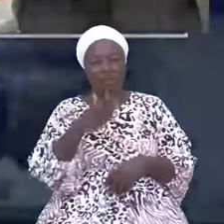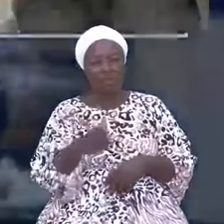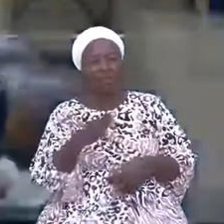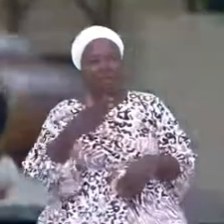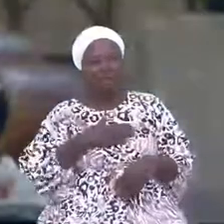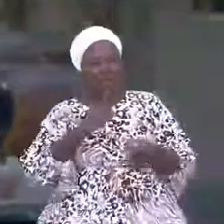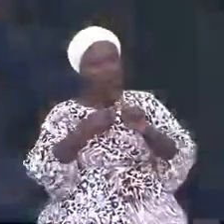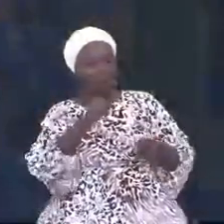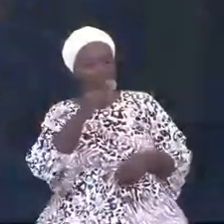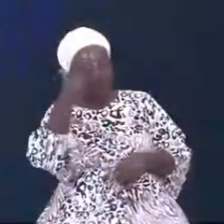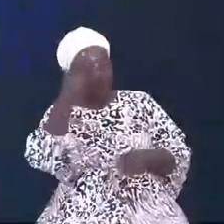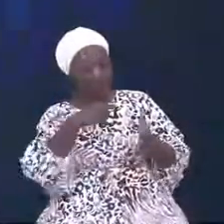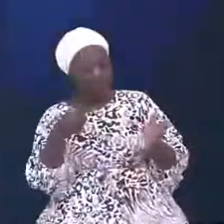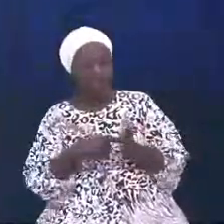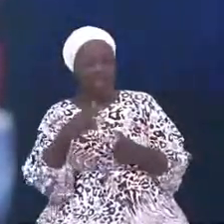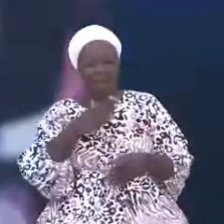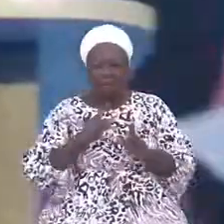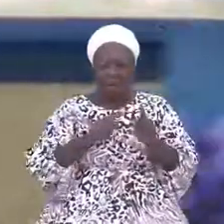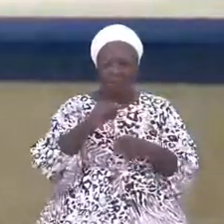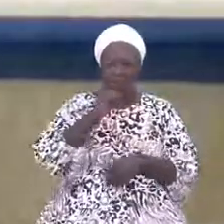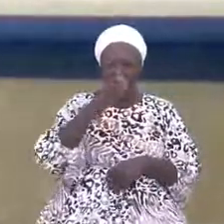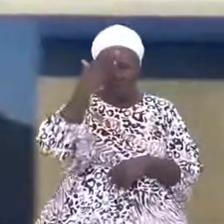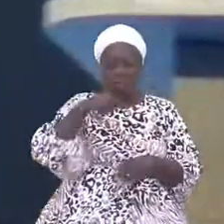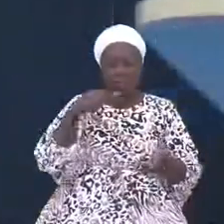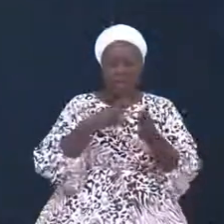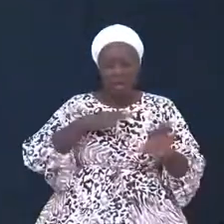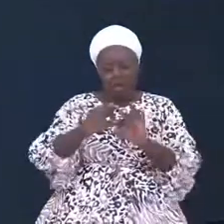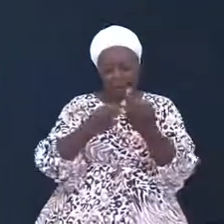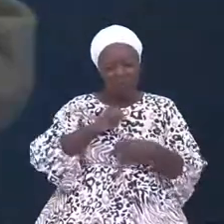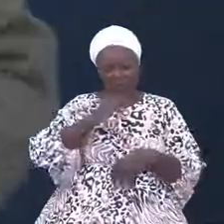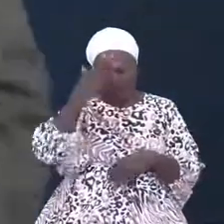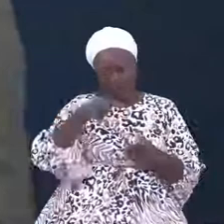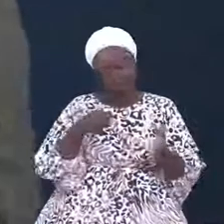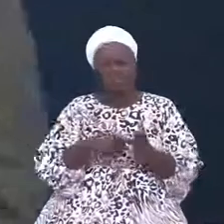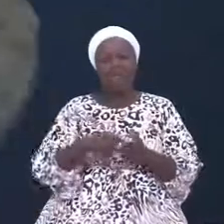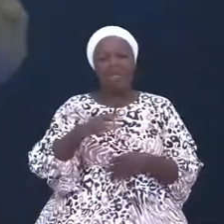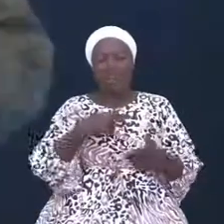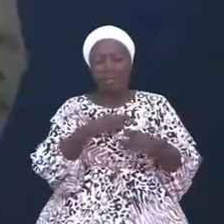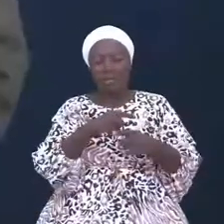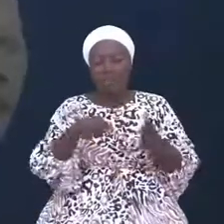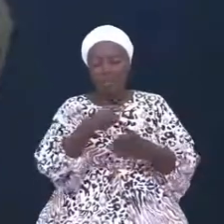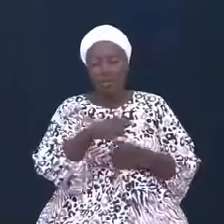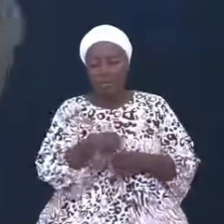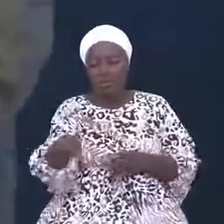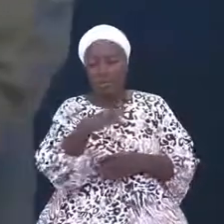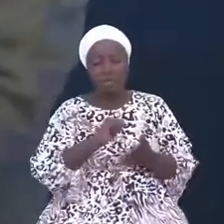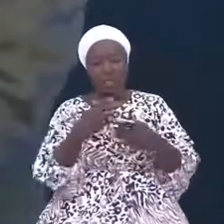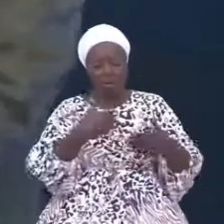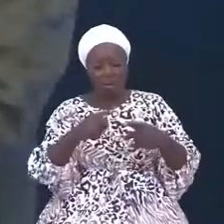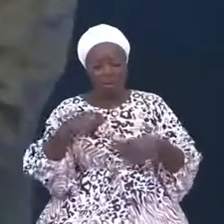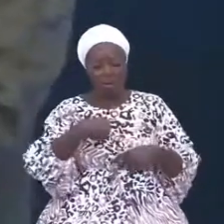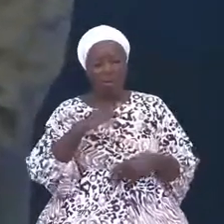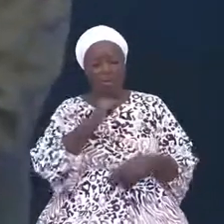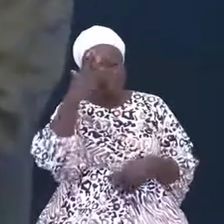là, et mes voisins ne le sauront pas, mes amis ne sauront pas ceci, et ceux qui sont très proches de moi, ils ne